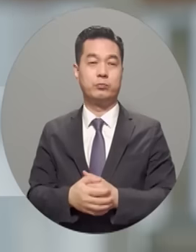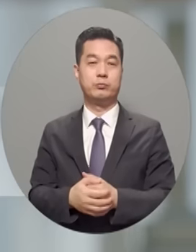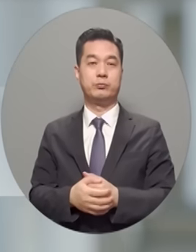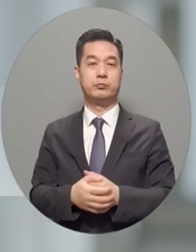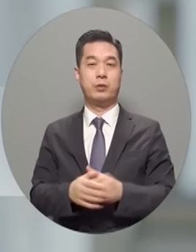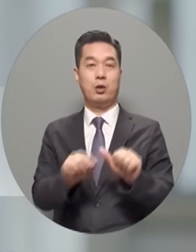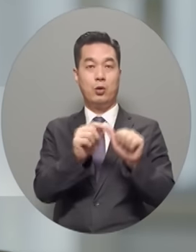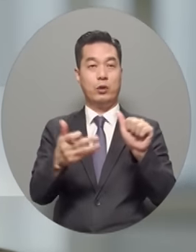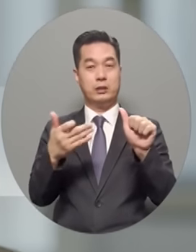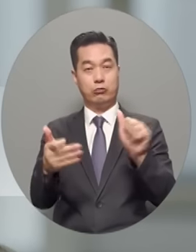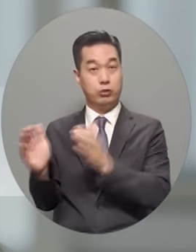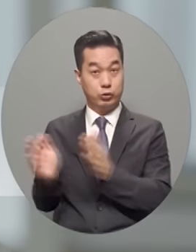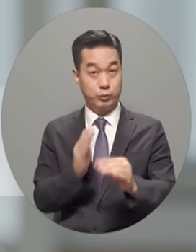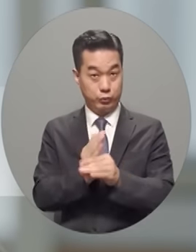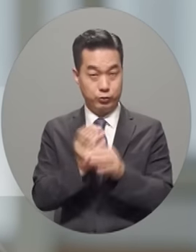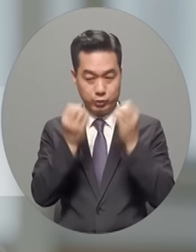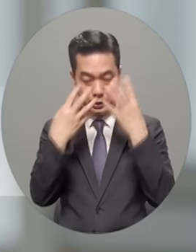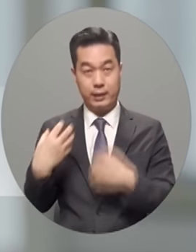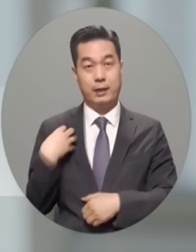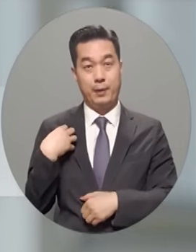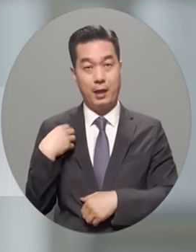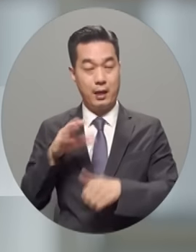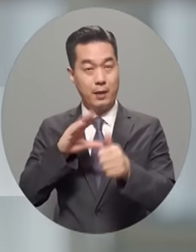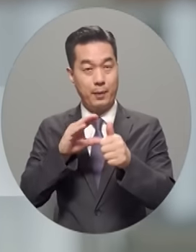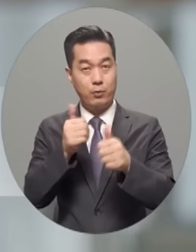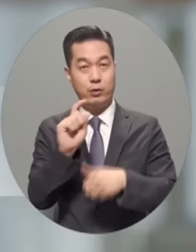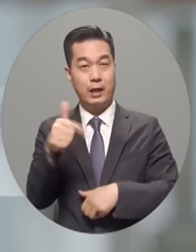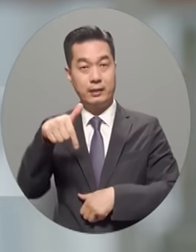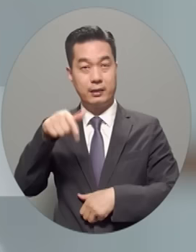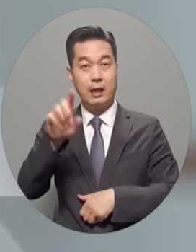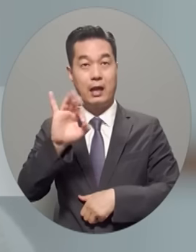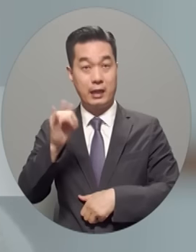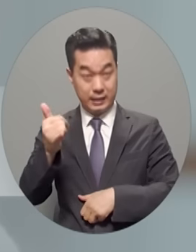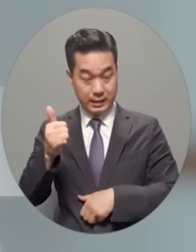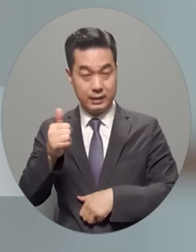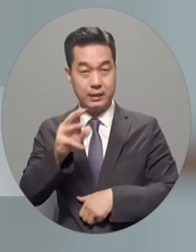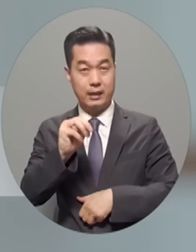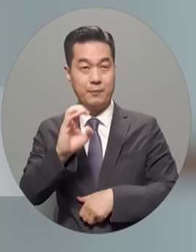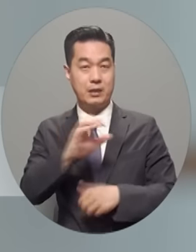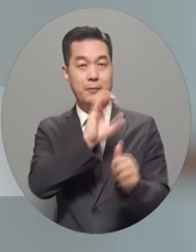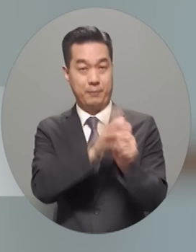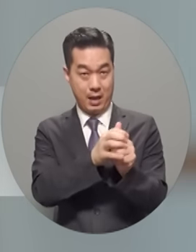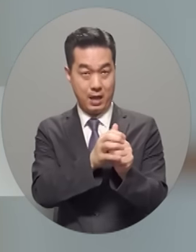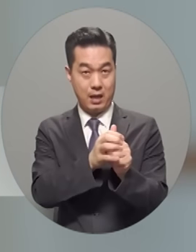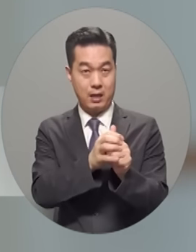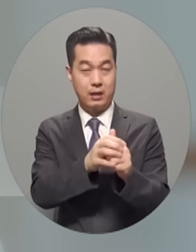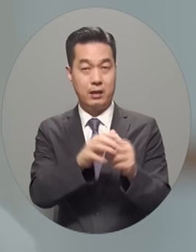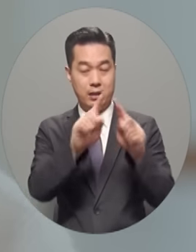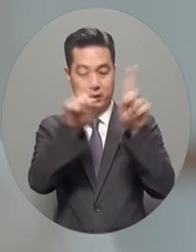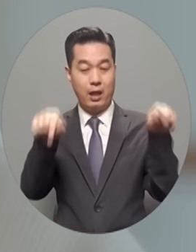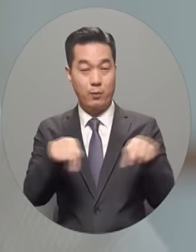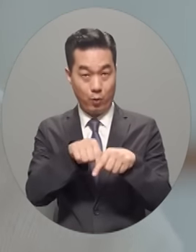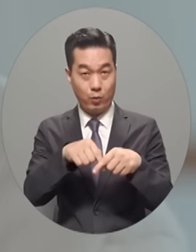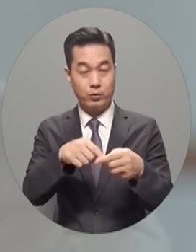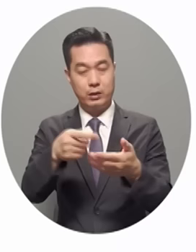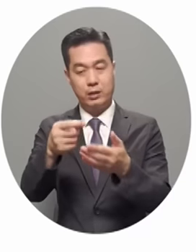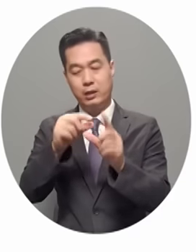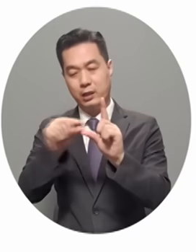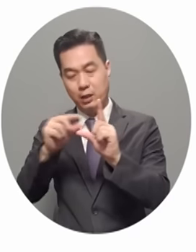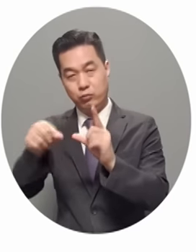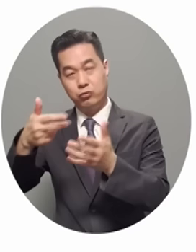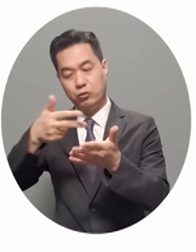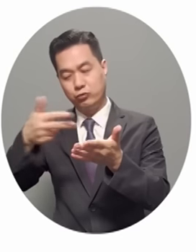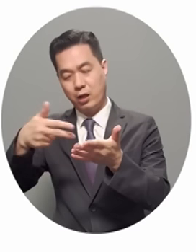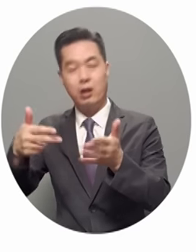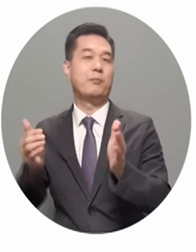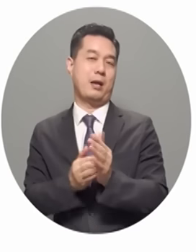중이었습니다 진행자는 배우 한가인 씨 대본 작성과 일부 코너 촬영 등을 쳤습니다 그런데